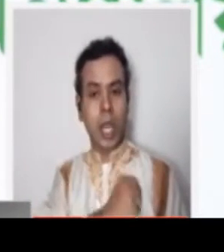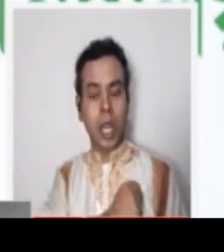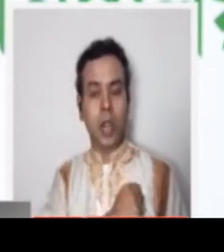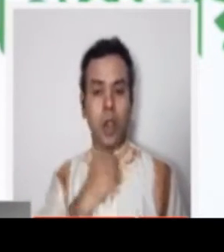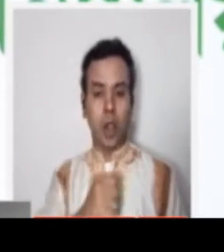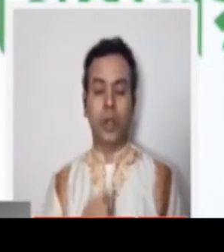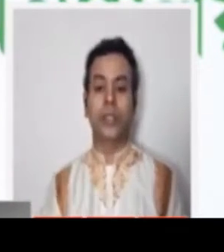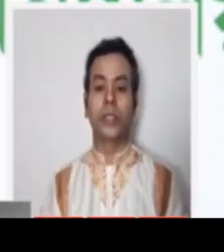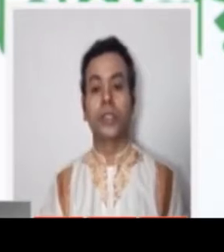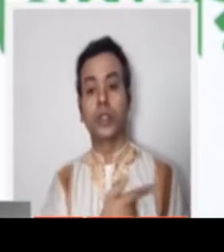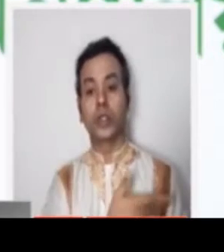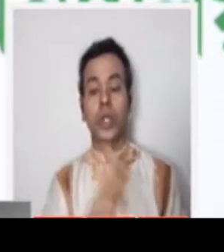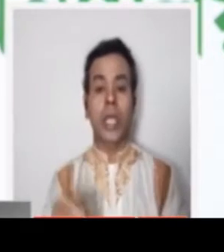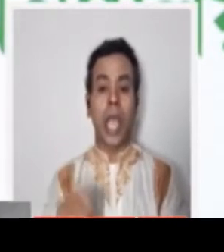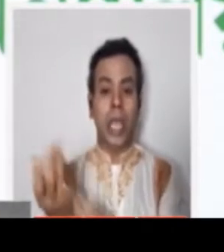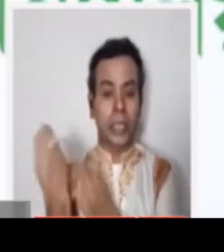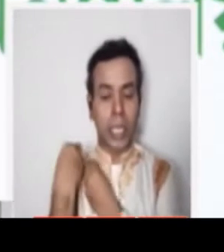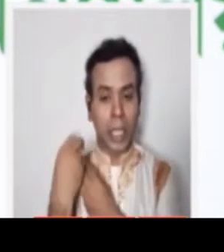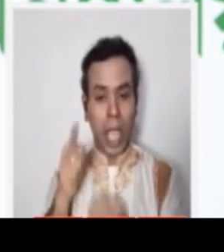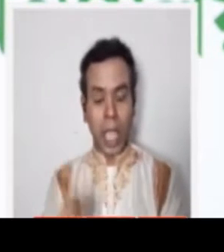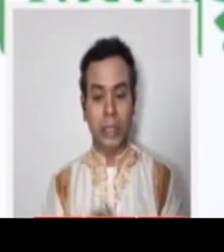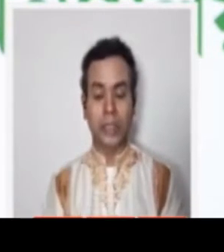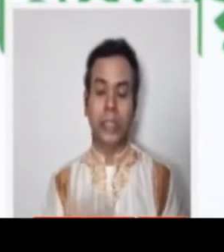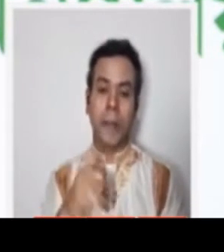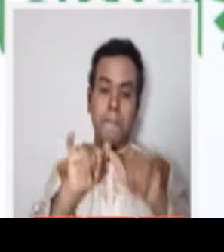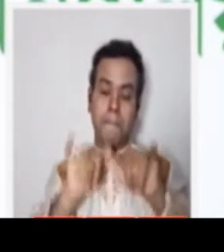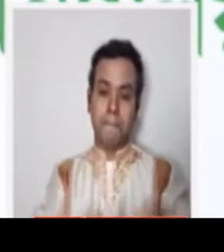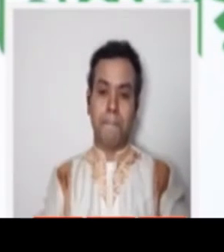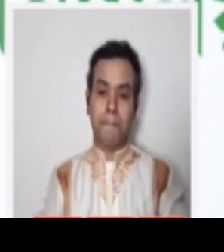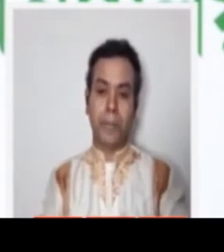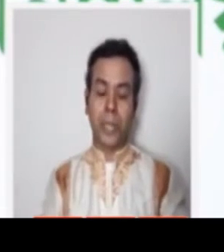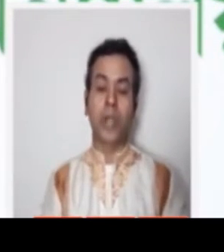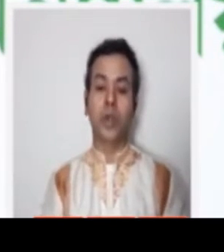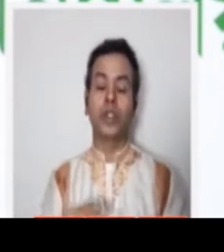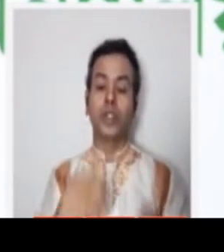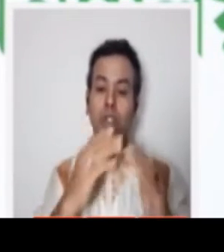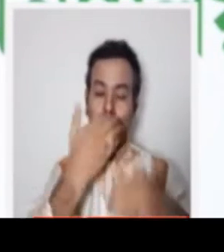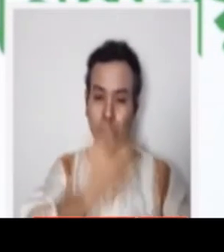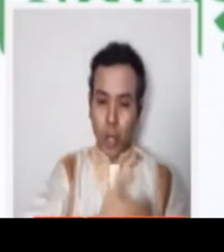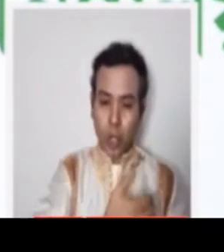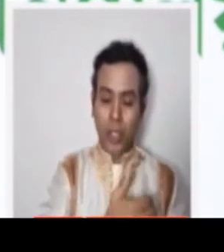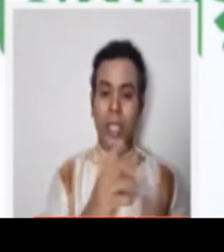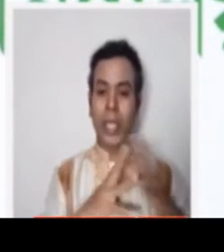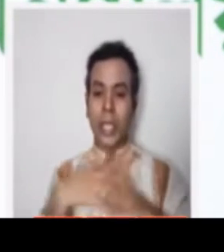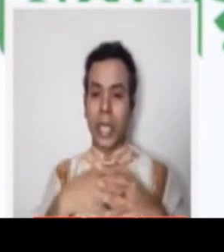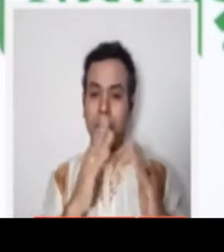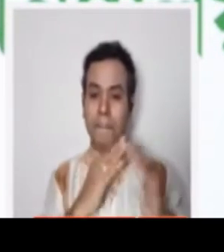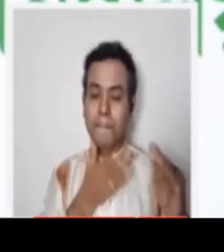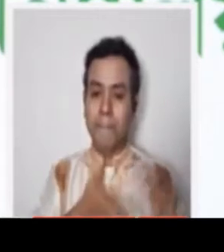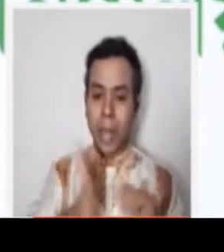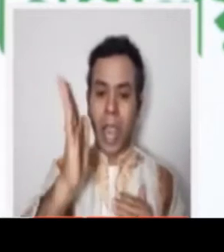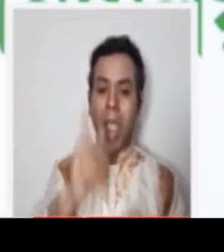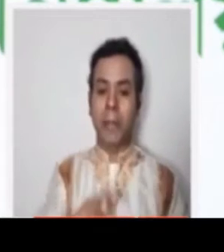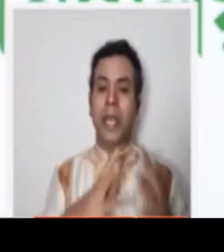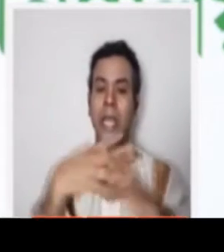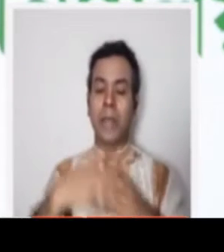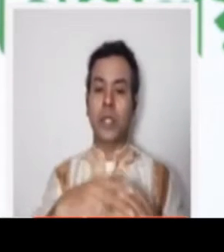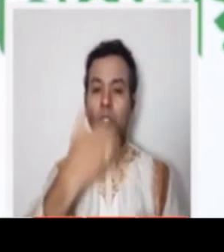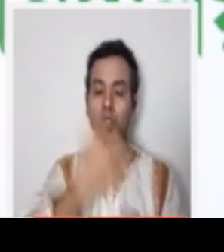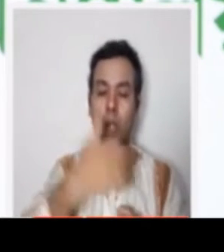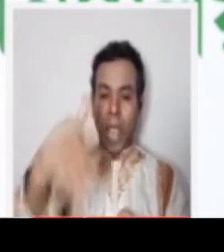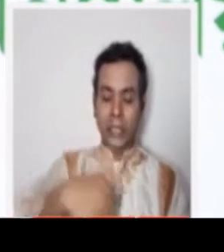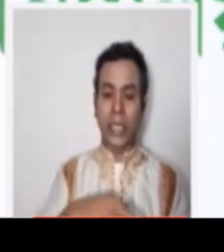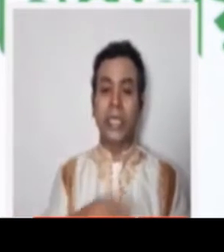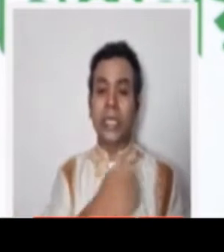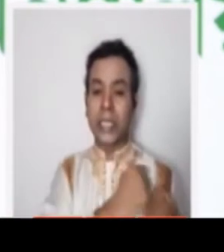দুপুরে স্বাস্থ্য অধিদপ্তরের করোনা ভাইরাস বিষয়ক নিয়মিত হেলথ বুলেটিনে এ তথ্য জানানো হয়। বুলেটিন উপস্থাপন করেন অধিদপ্তরের অতিরিক্ত